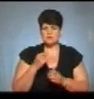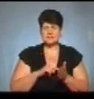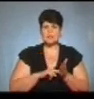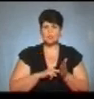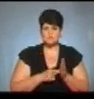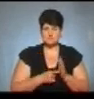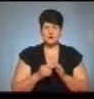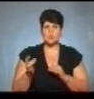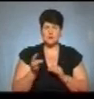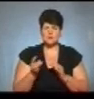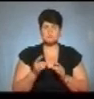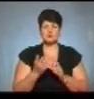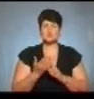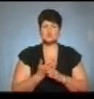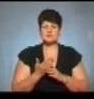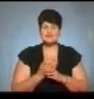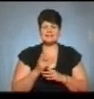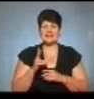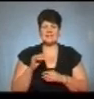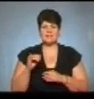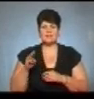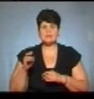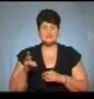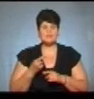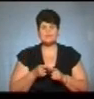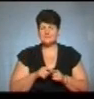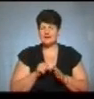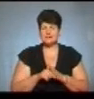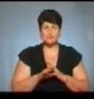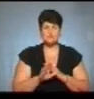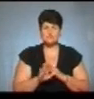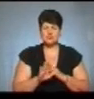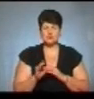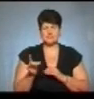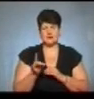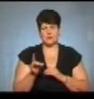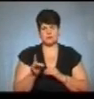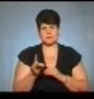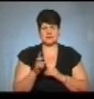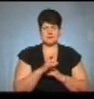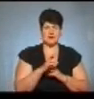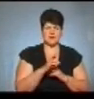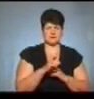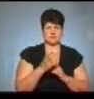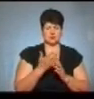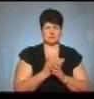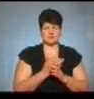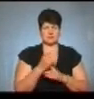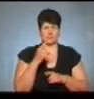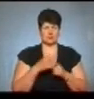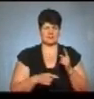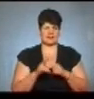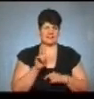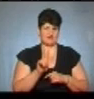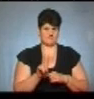що розмір субсидії на квітень, це не означає, що це розмір, наприклад, за березень субсидії розділений на